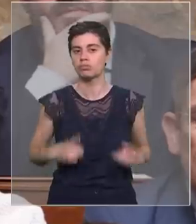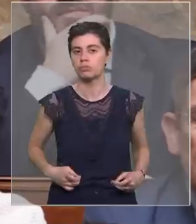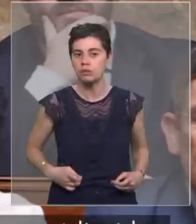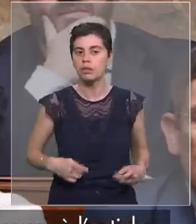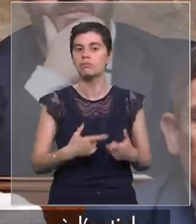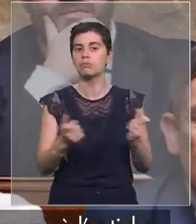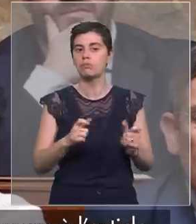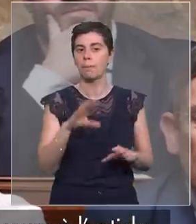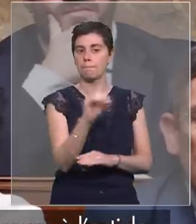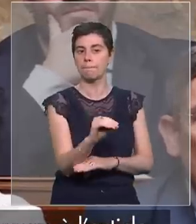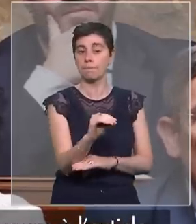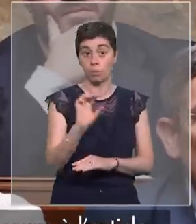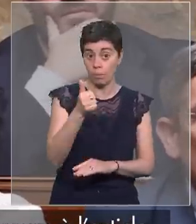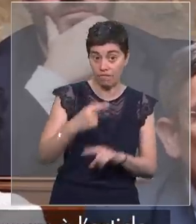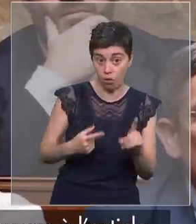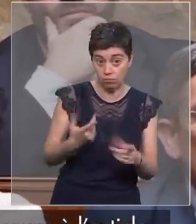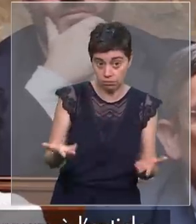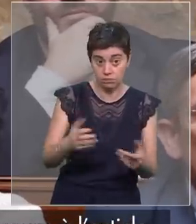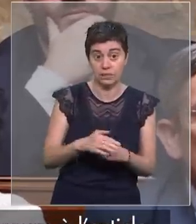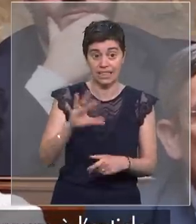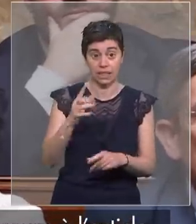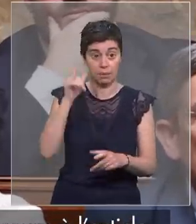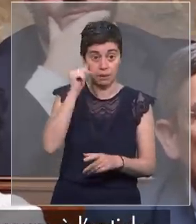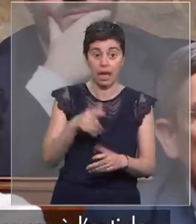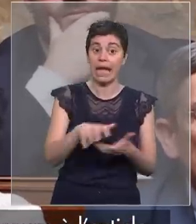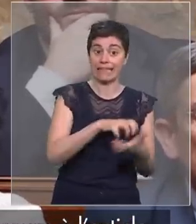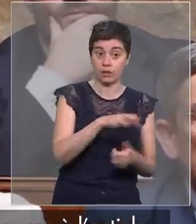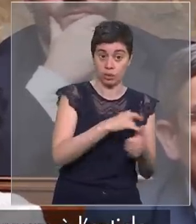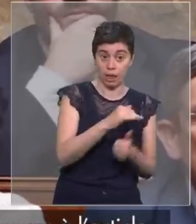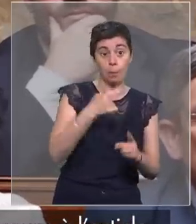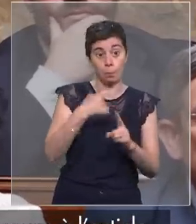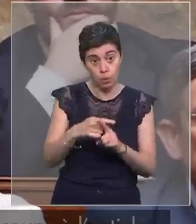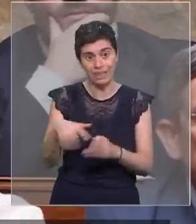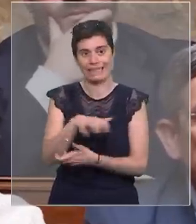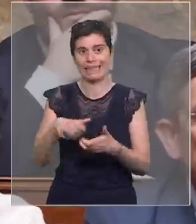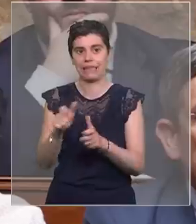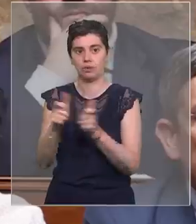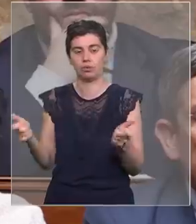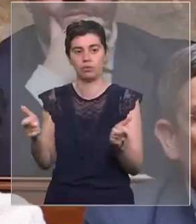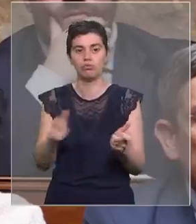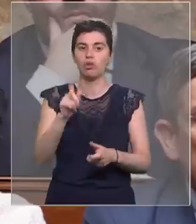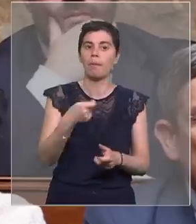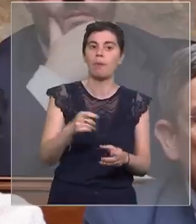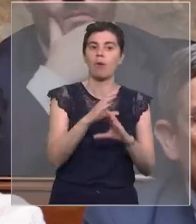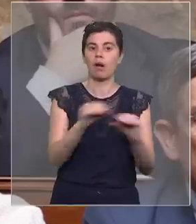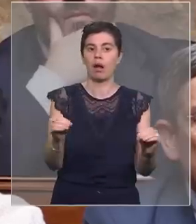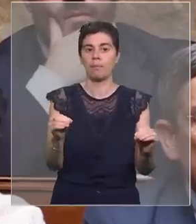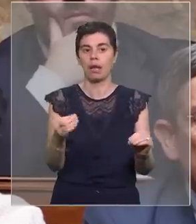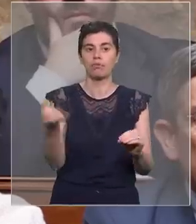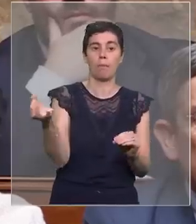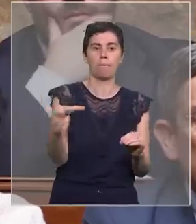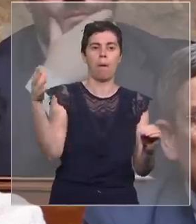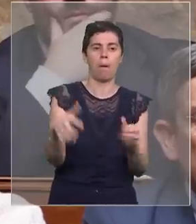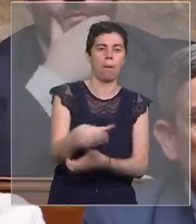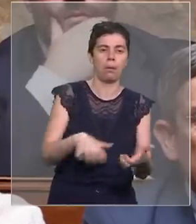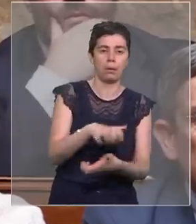la Ve République, vous avez ajouté à la crise sociale une crise institutionnelle. Vous deviez apaiser, mais vous avez jeté de l'huile sur le feu.